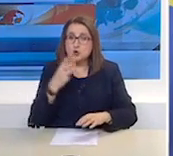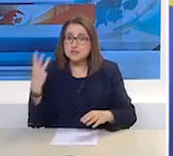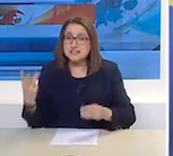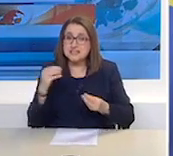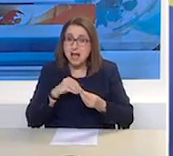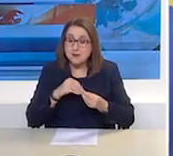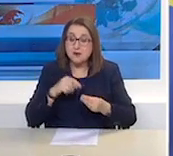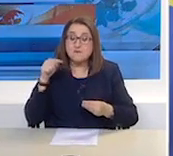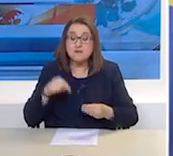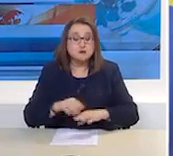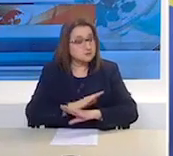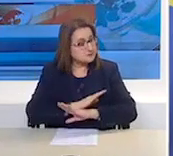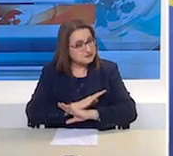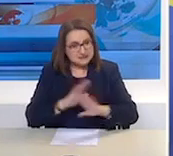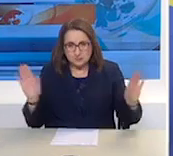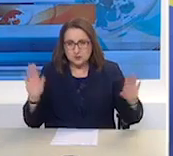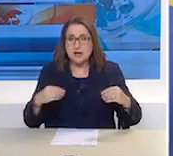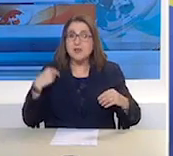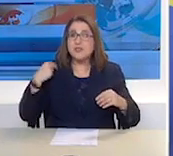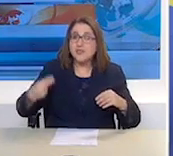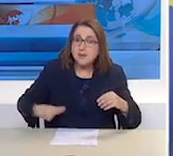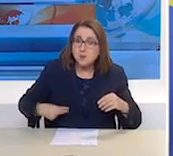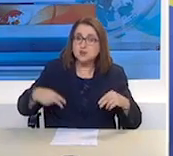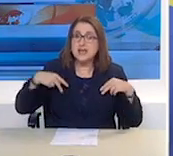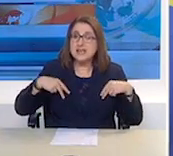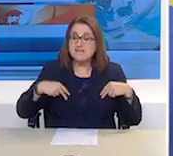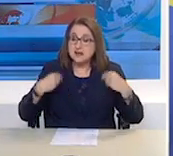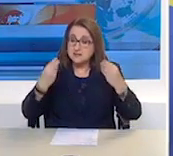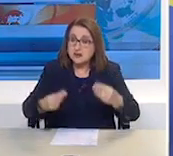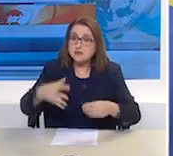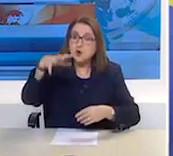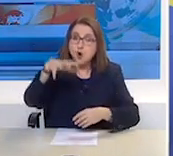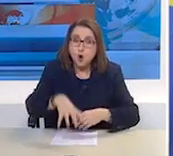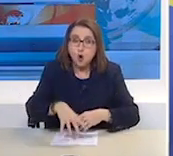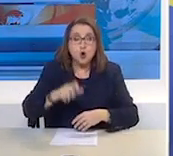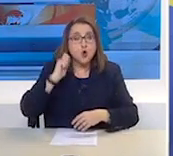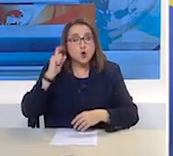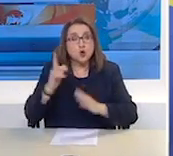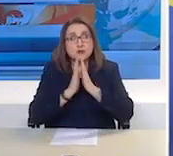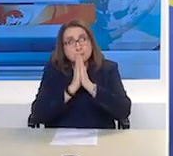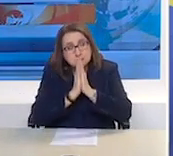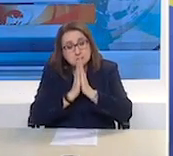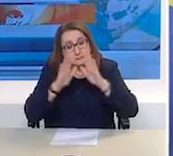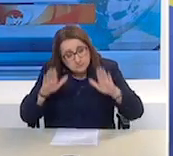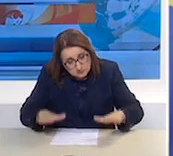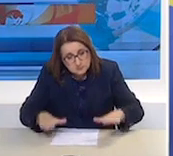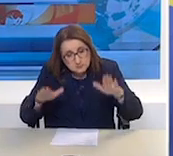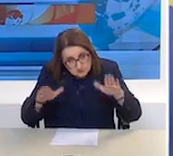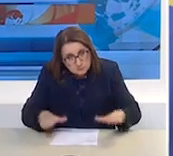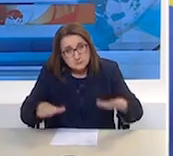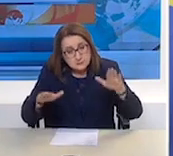θα παραχωρηθούν χώροι από την κυβέρνηση τους Δήμους, όπως γινόταν στο παρελθόν, για να γίνει προσευχή της λύσης της νηστείας του